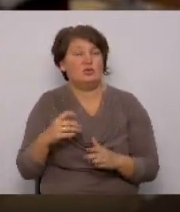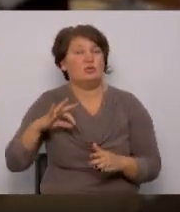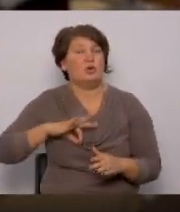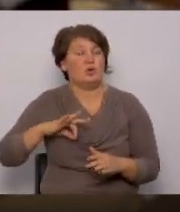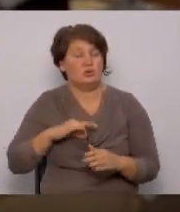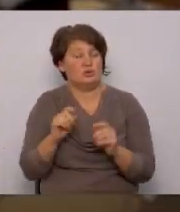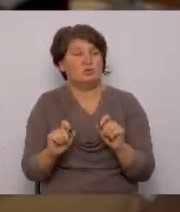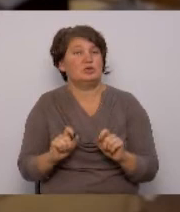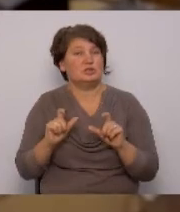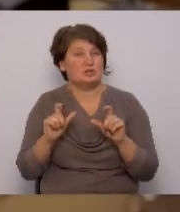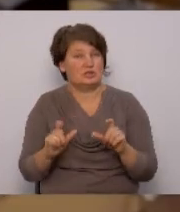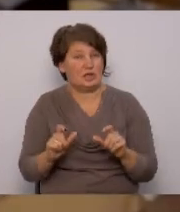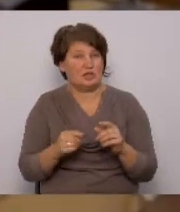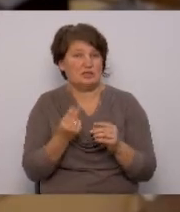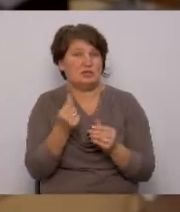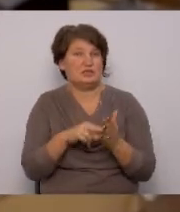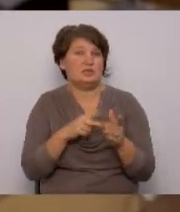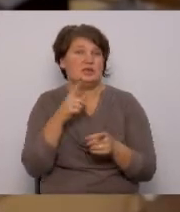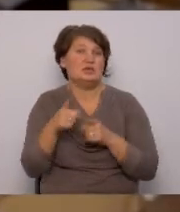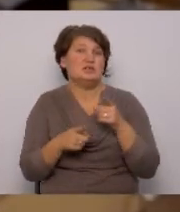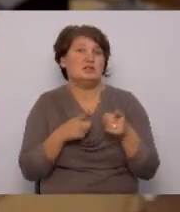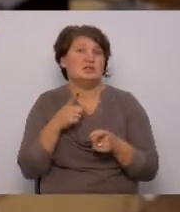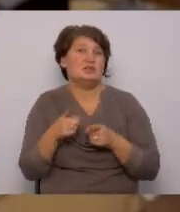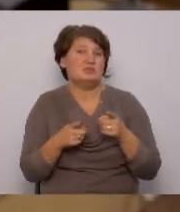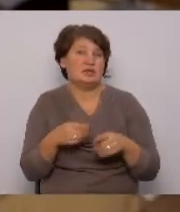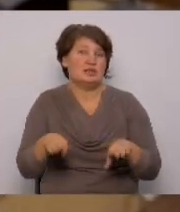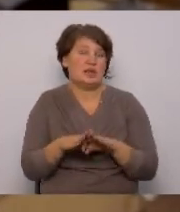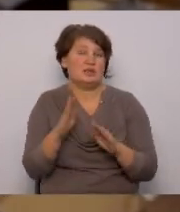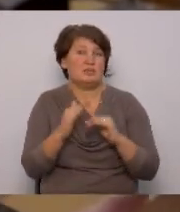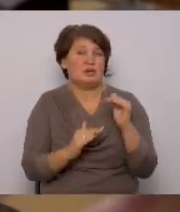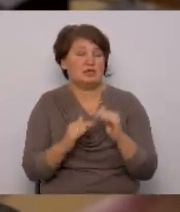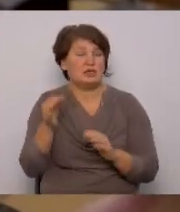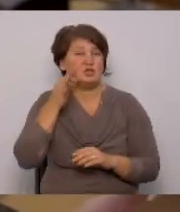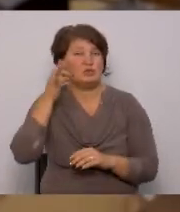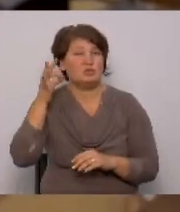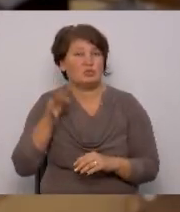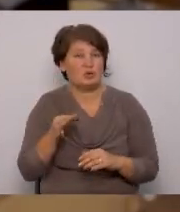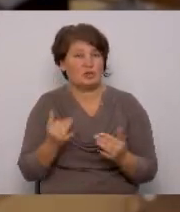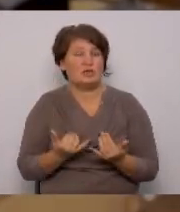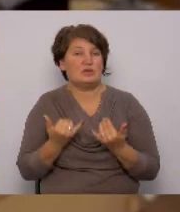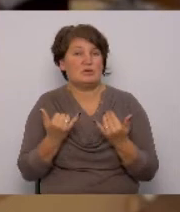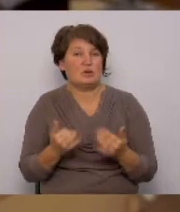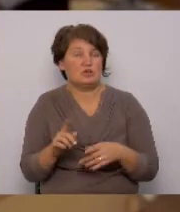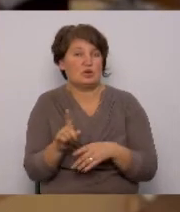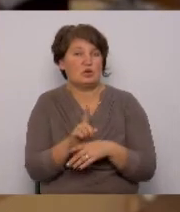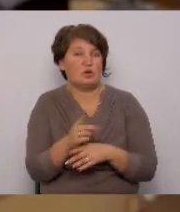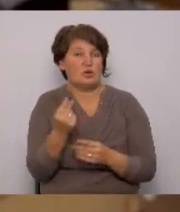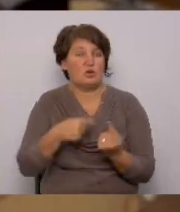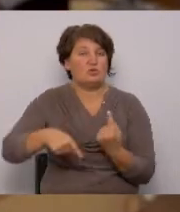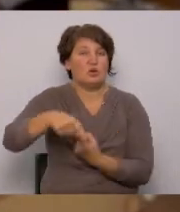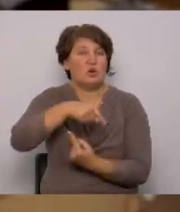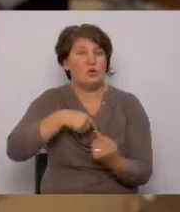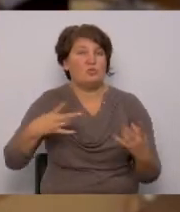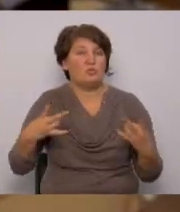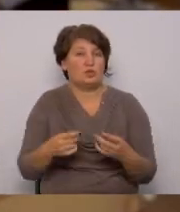зростають. Змінюються ціни. І як за теоретичними дослідженнями, так і за практичним досвідом, для забезпечення нормального грошового обігу в Україні потрібні